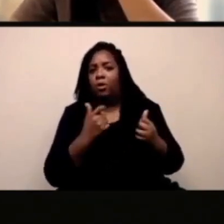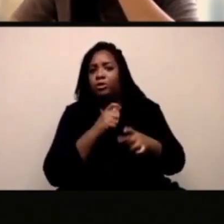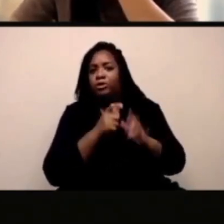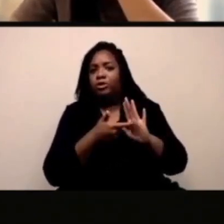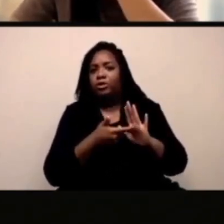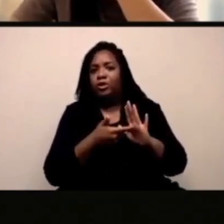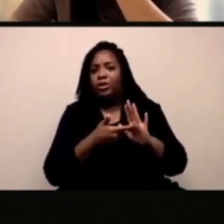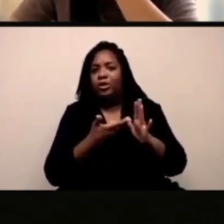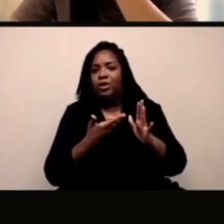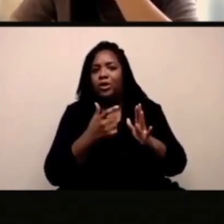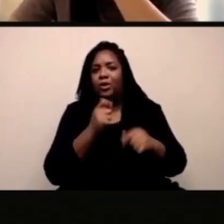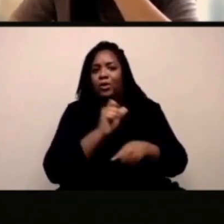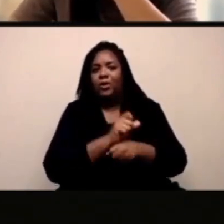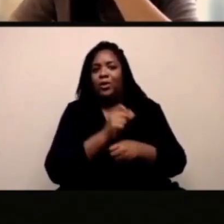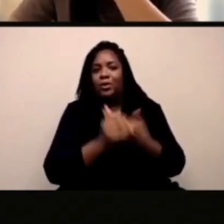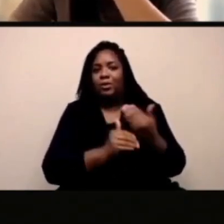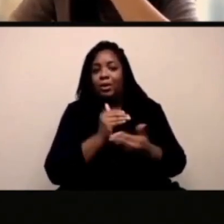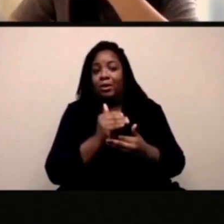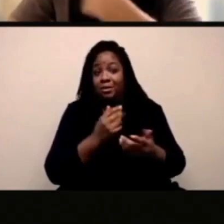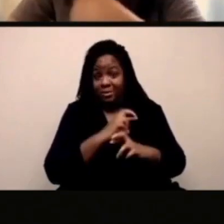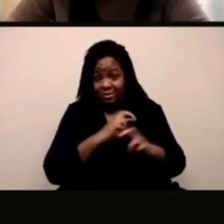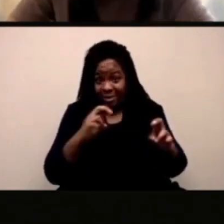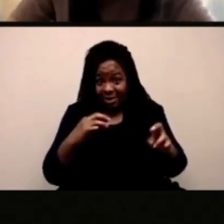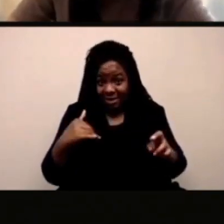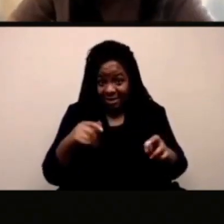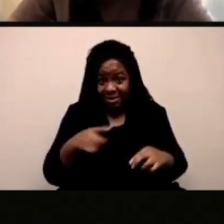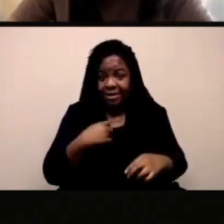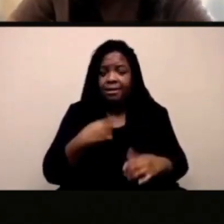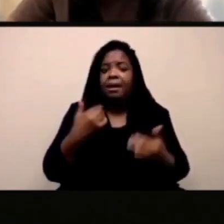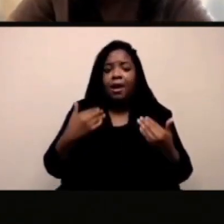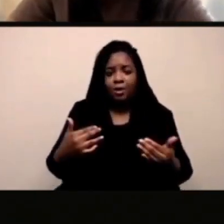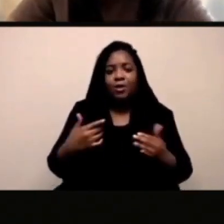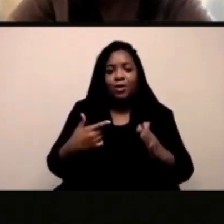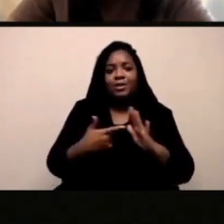お願いしたいこと